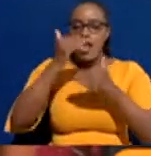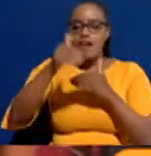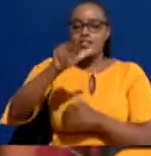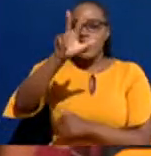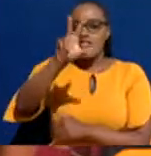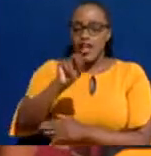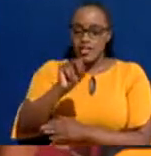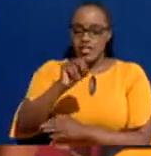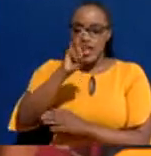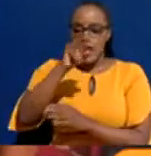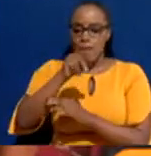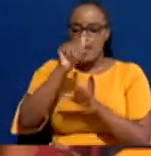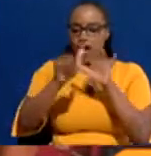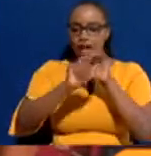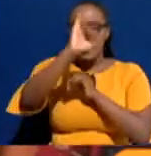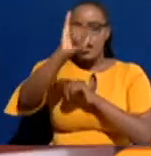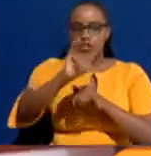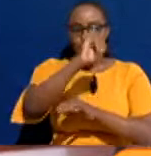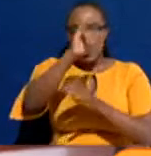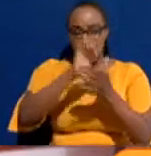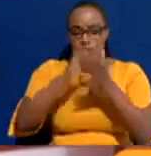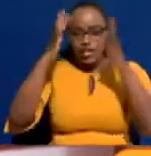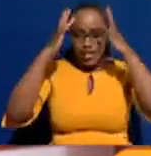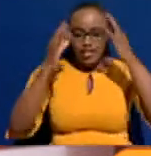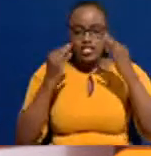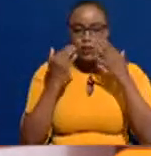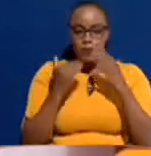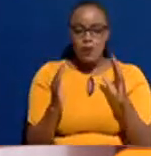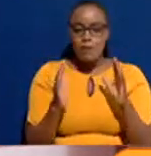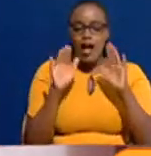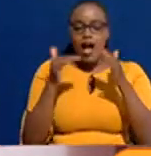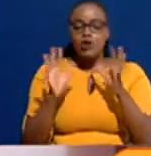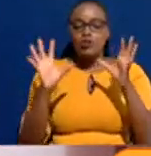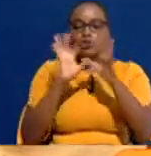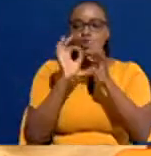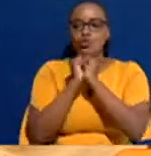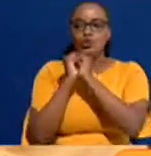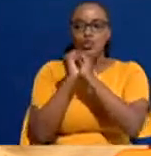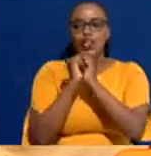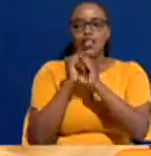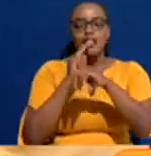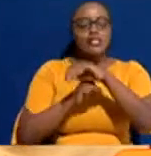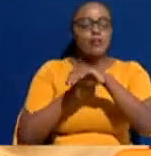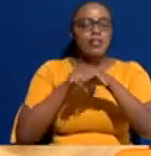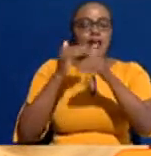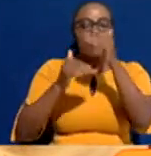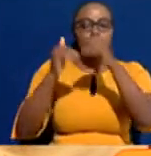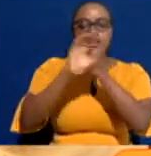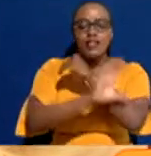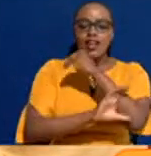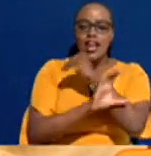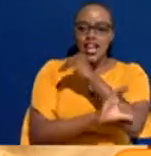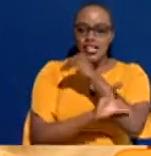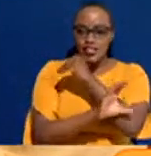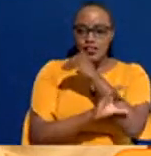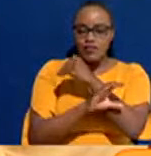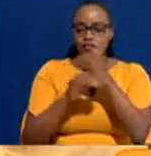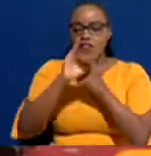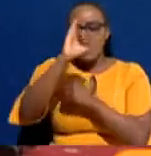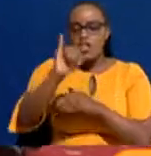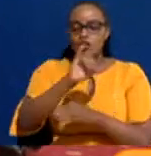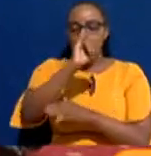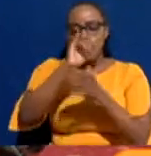wa chama cha Jubilee kutangaza uamuzi wao wa kushirikiana naye katika ujenzi wa taifa. Mkutano huo viongozi wa